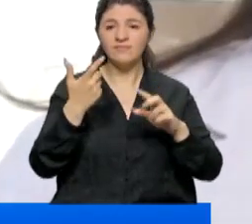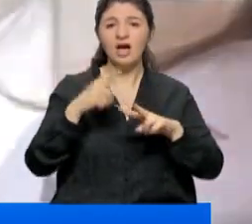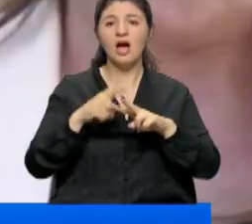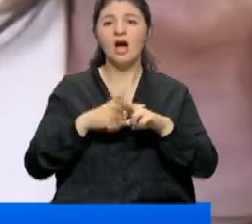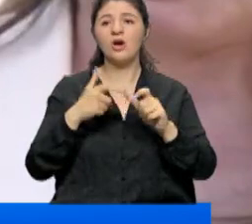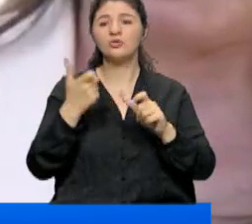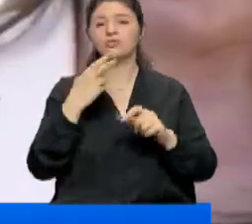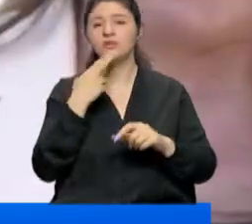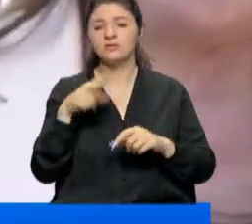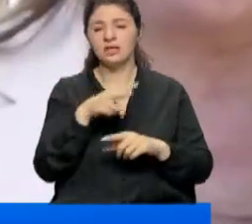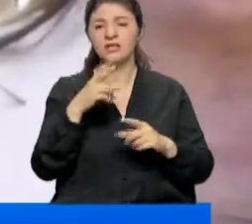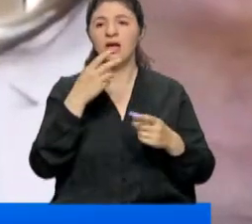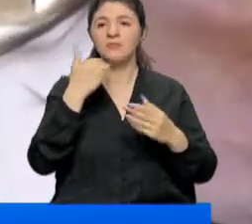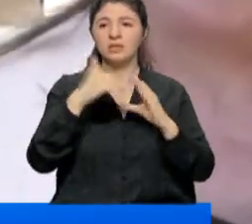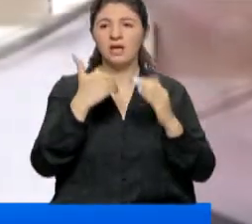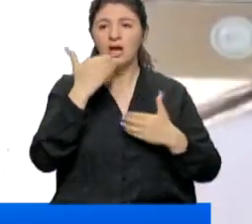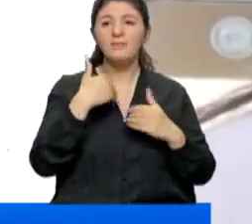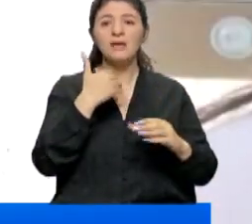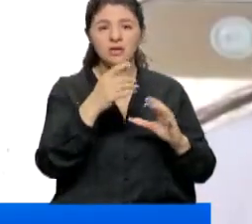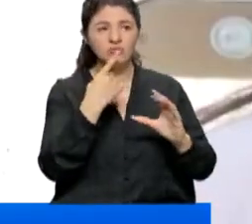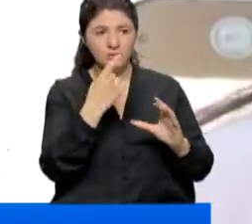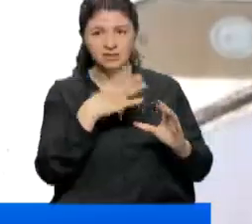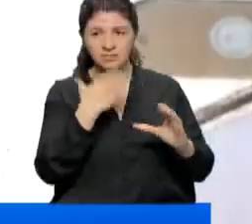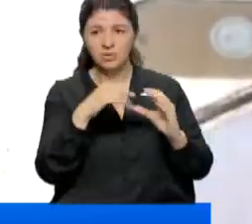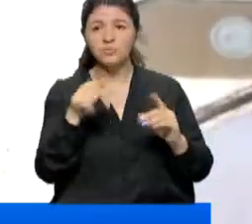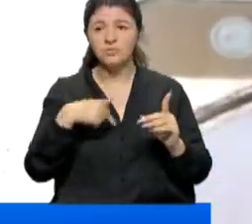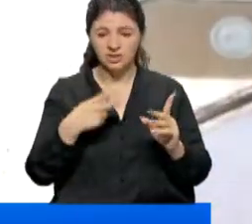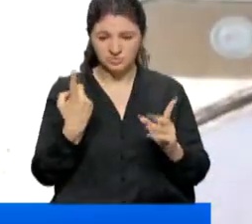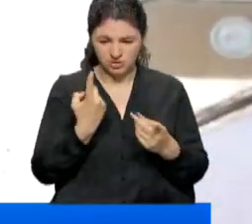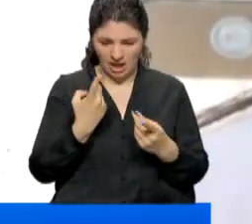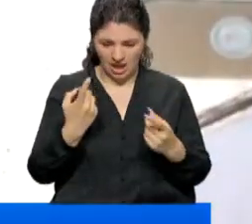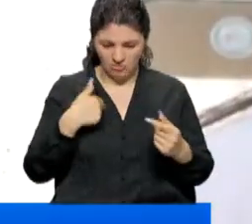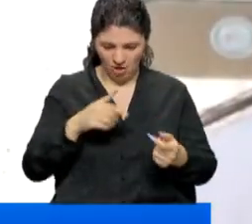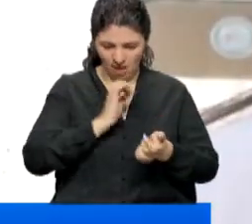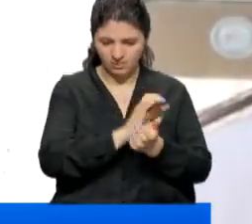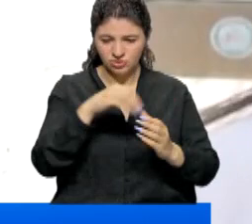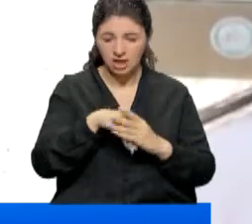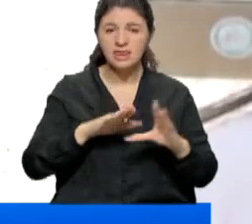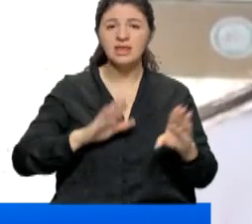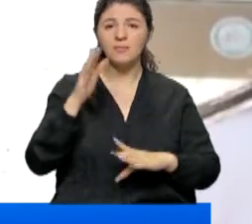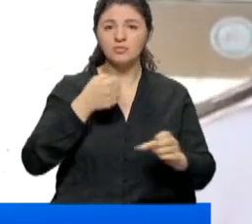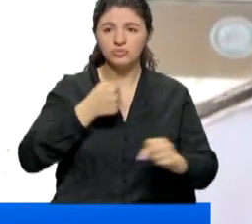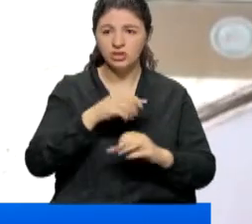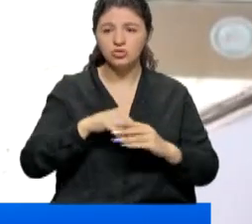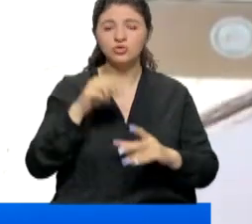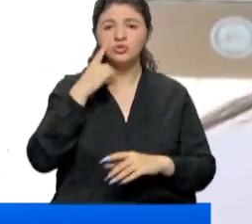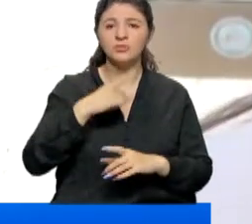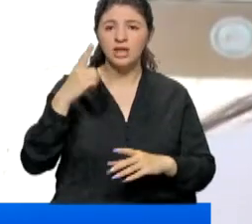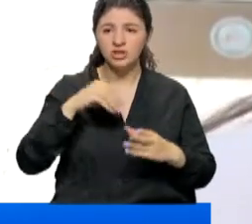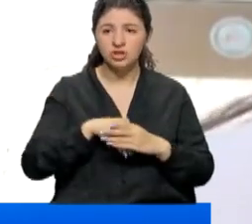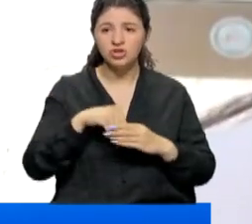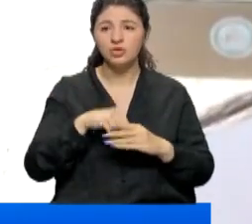mesajlarını ilettiler iletmek istediğiniz mesaj var mı dedi bugün bir bedel o diyorsak demokrasi mücadelesi için Cumhuriyet için